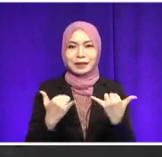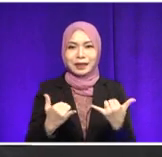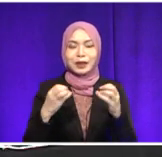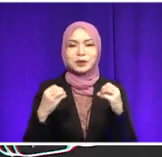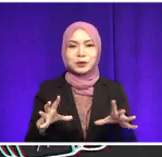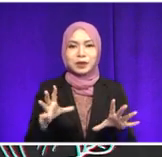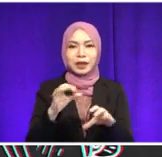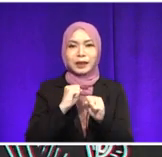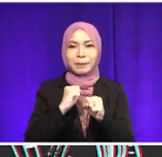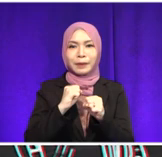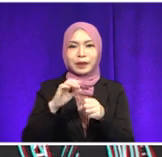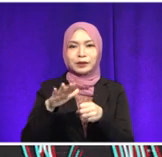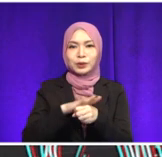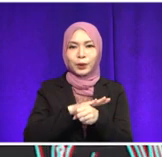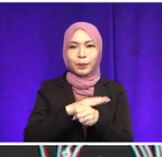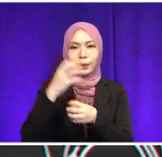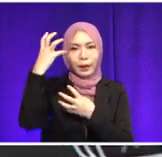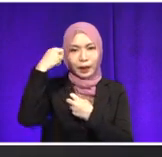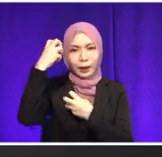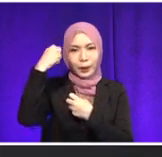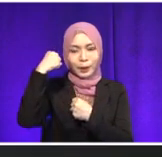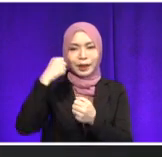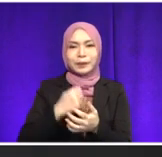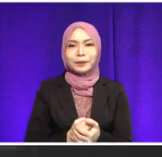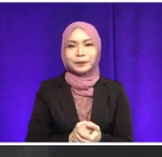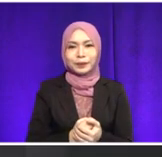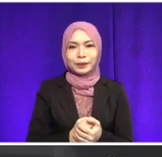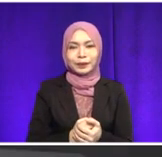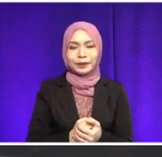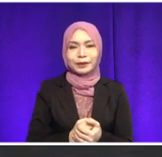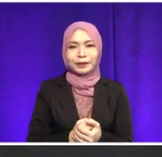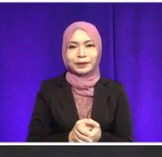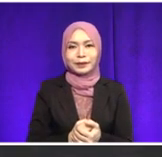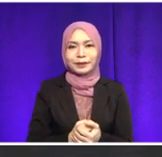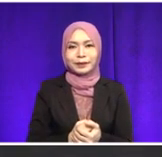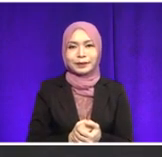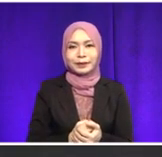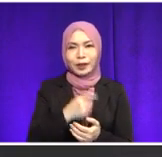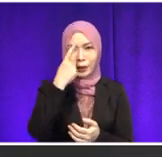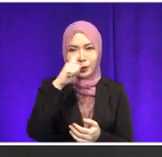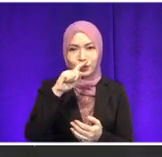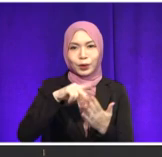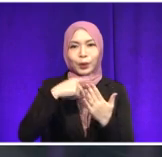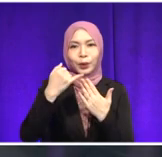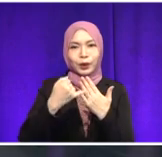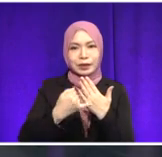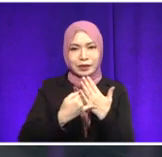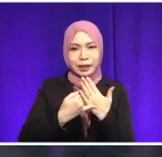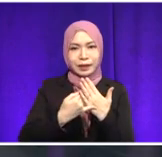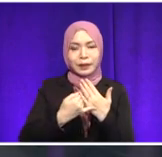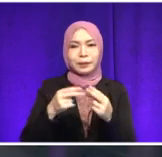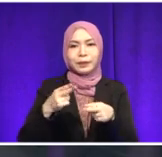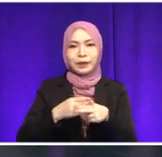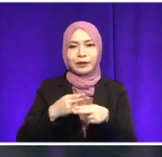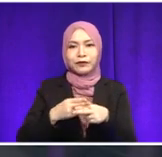menerangkan sama tengok Adakah kita dah sentuh ke belum Project brif itu tadi ciri-ciri Project Oke gua